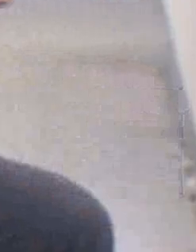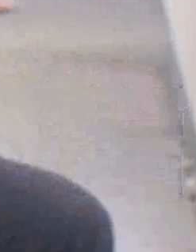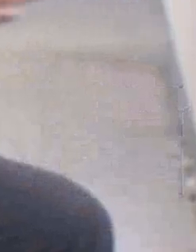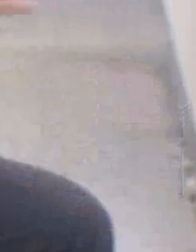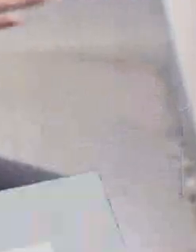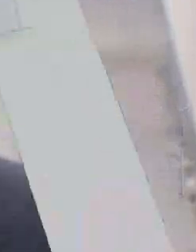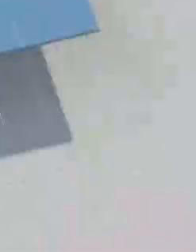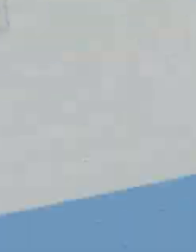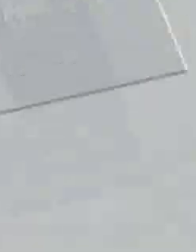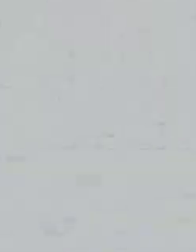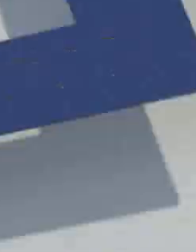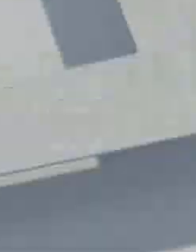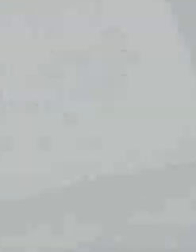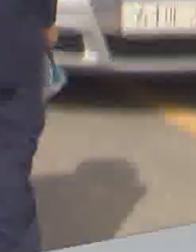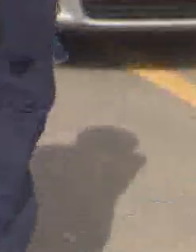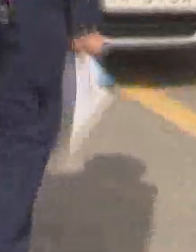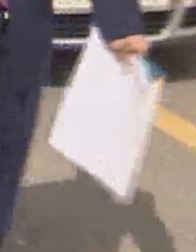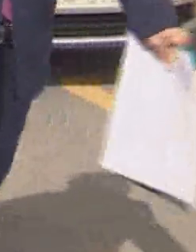분석입니다.